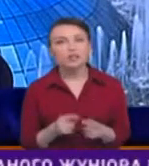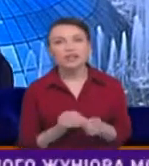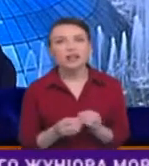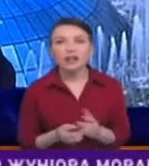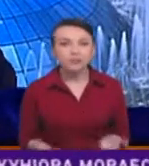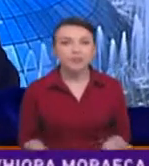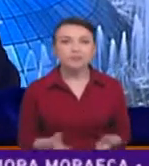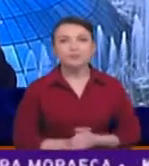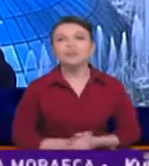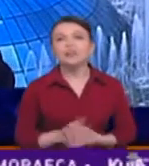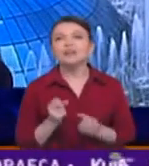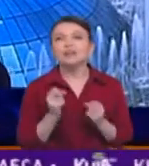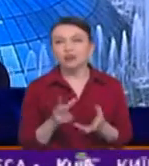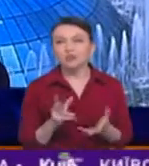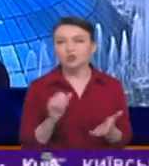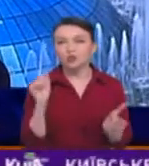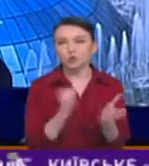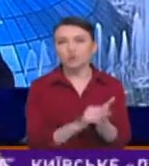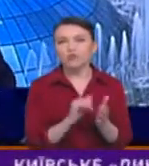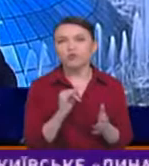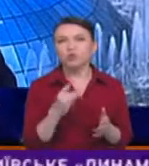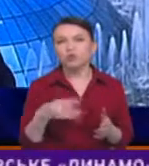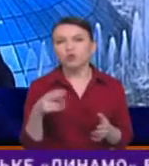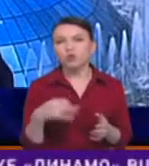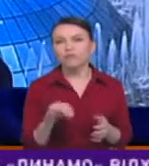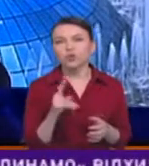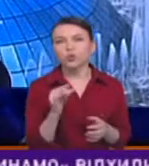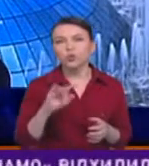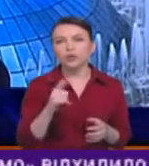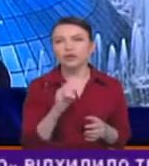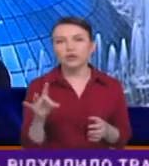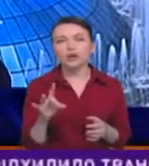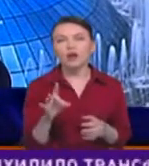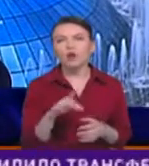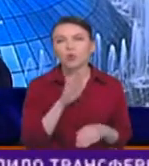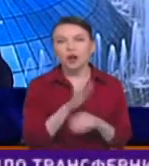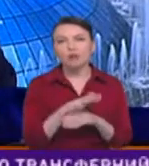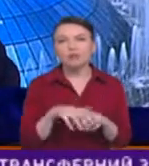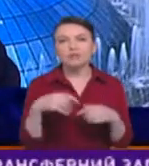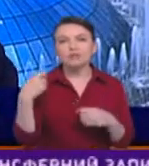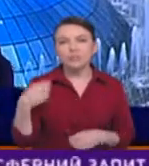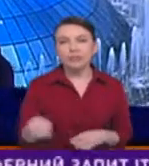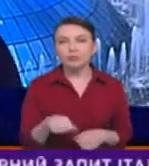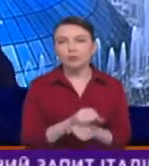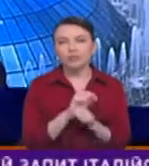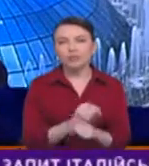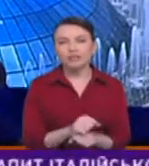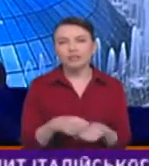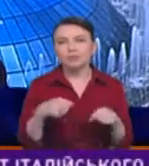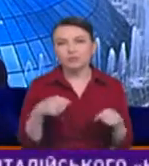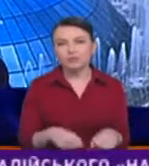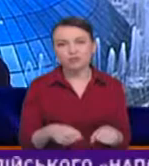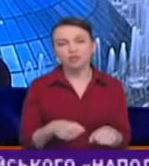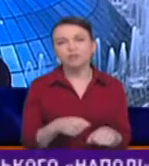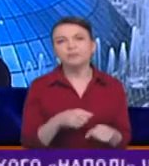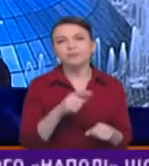кого, як надрукував сьогодні урядовий кур'єр, власне, указ президента про припинення повноважень, дострокове